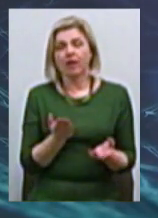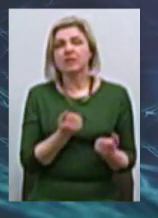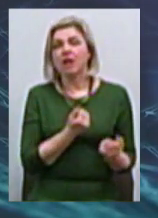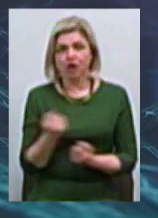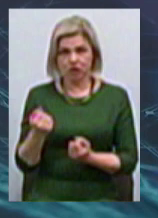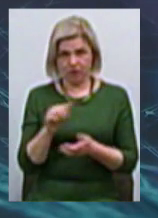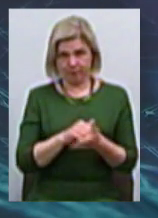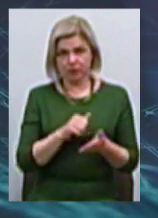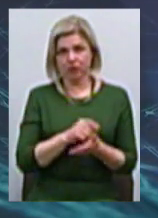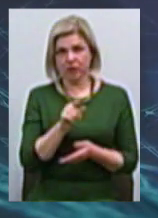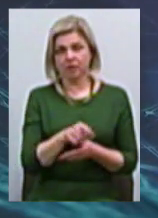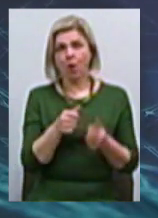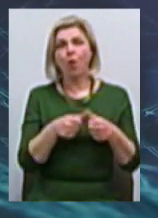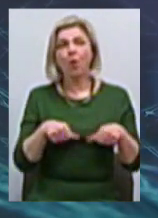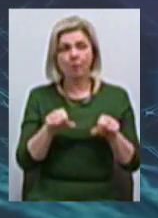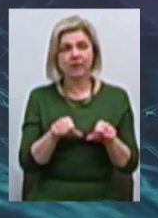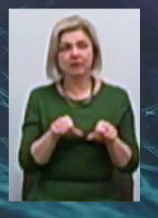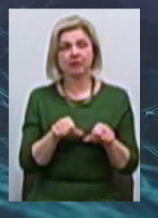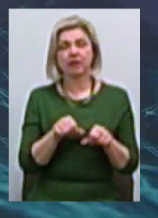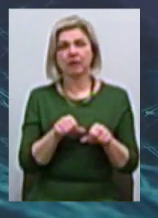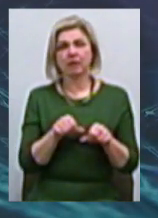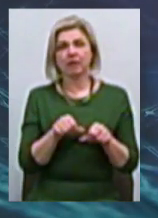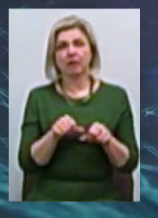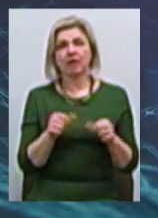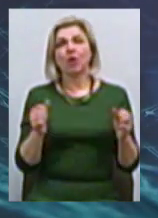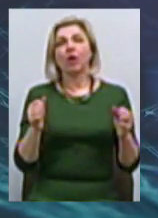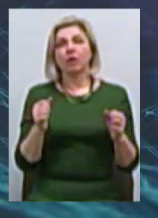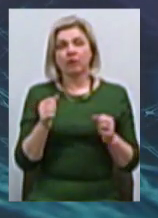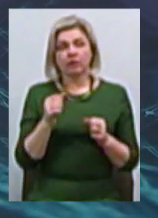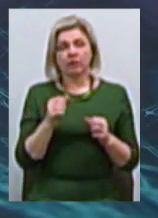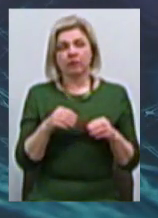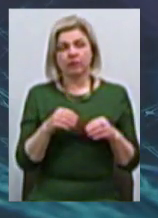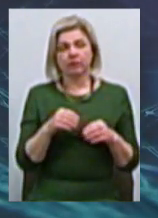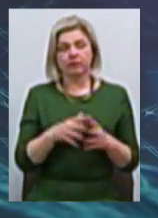задержки. Комиссии отправляются там на условно там, да, на